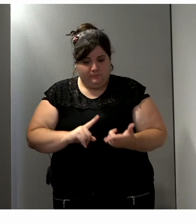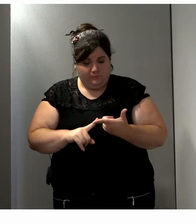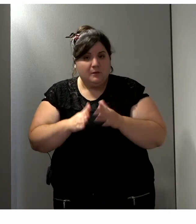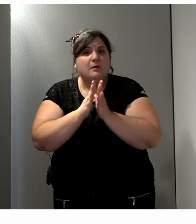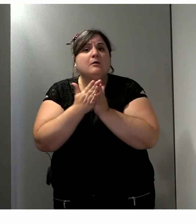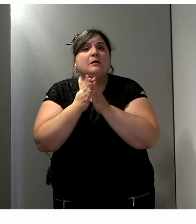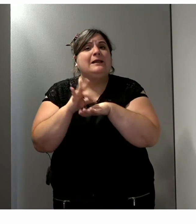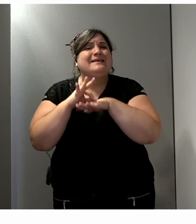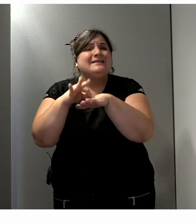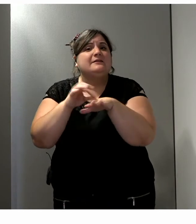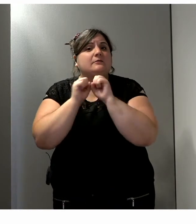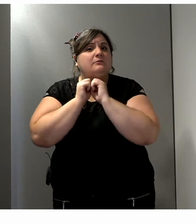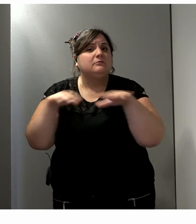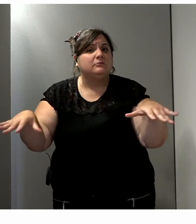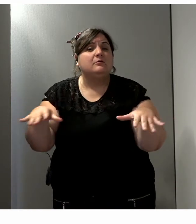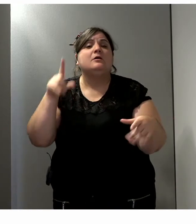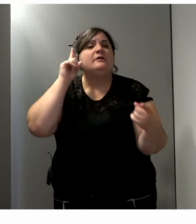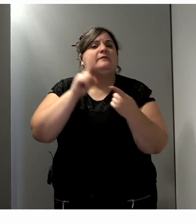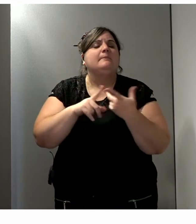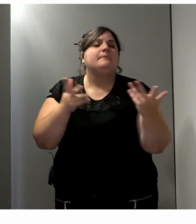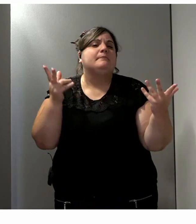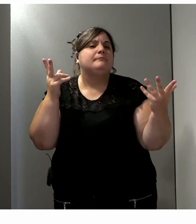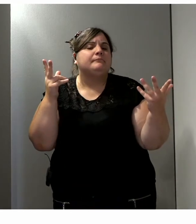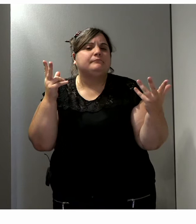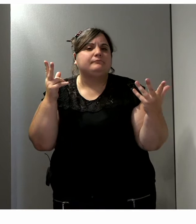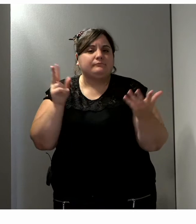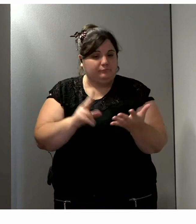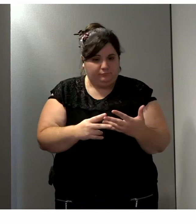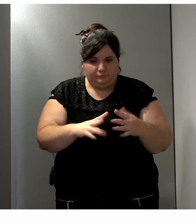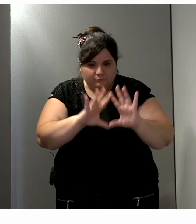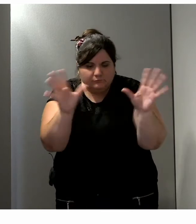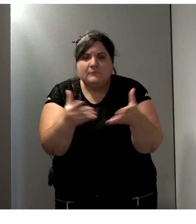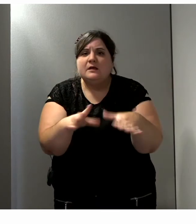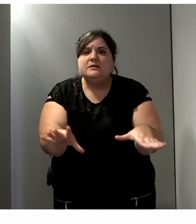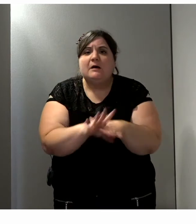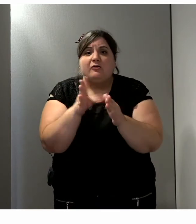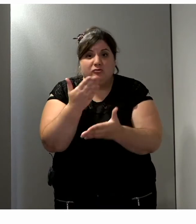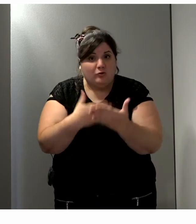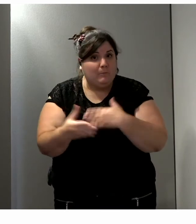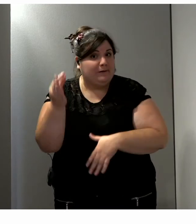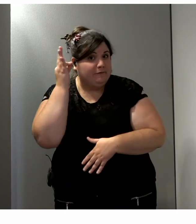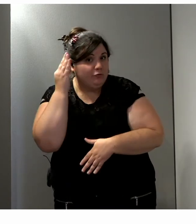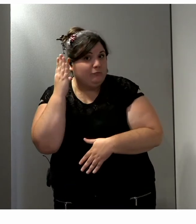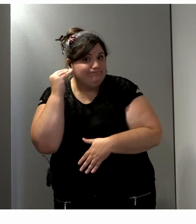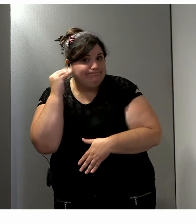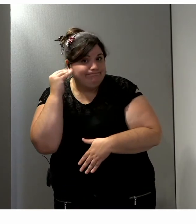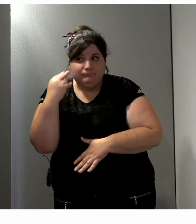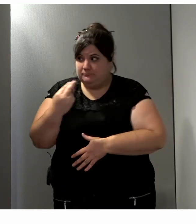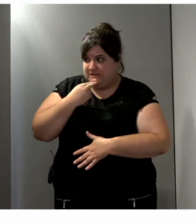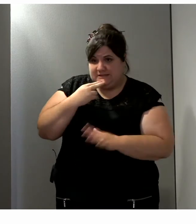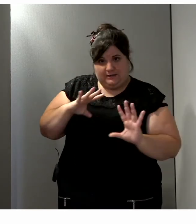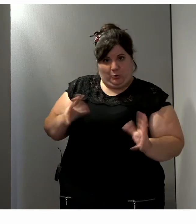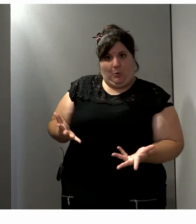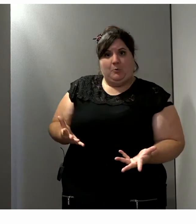guide sur une audio-description de qualité, qui sont des outils qu'on bâtit avec vous, qu'on bâtit avec